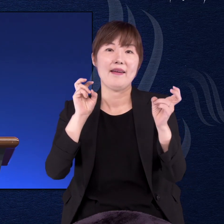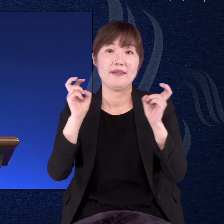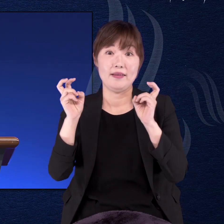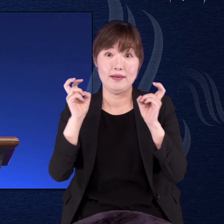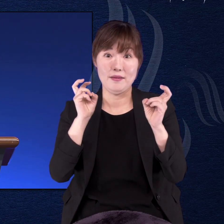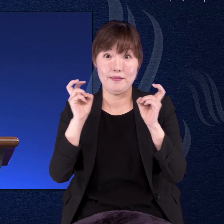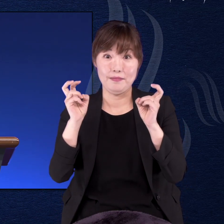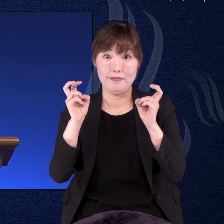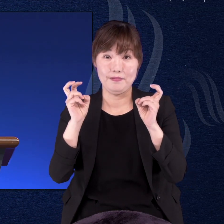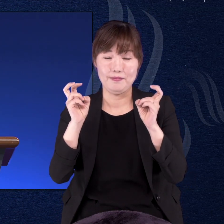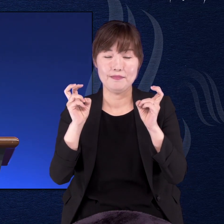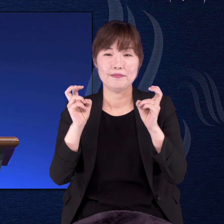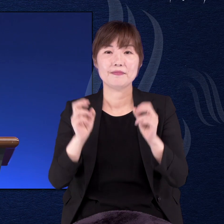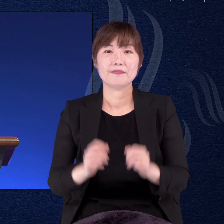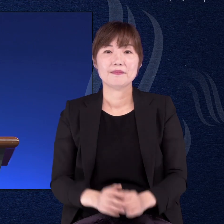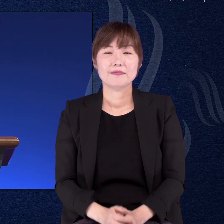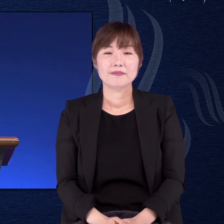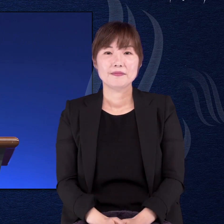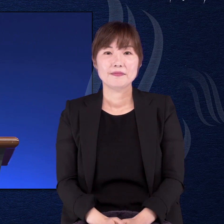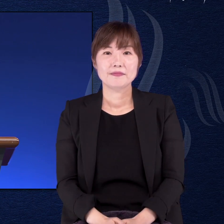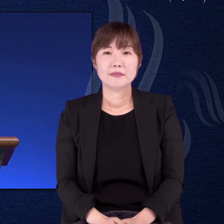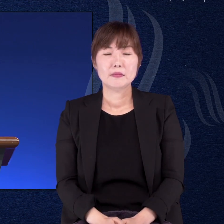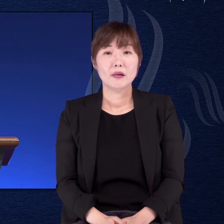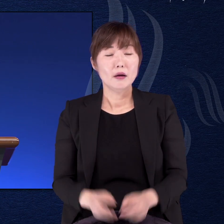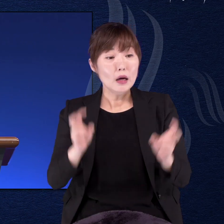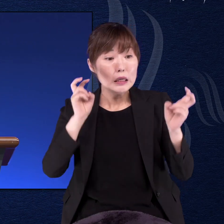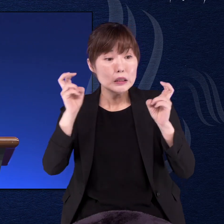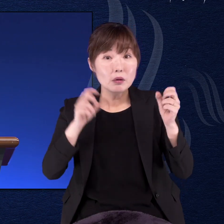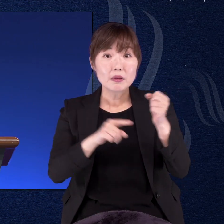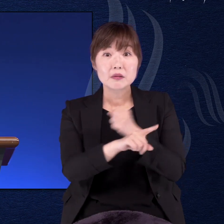여호와의 기업이에요. 기업은 뭔가요?